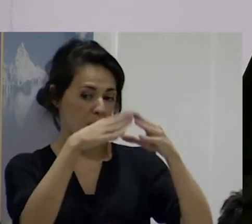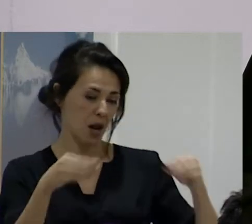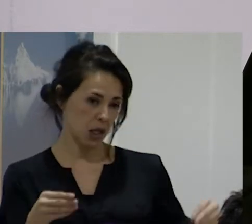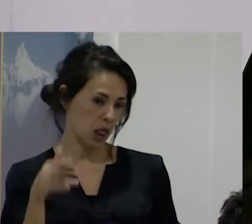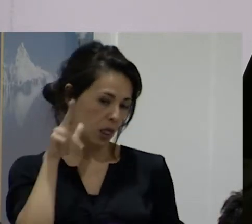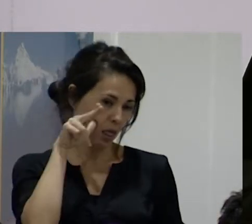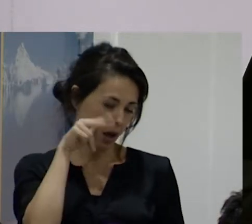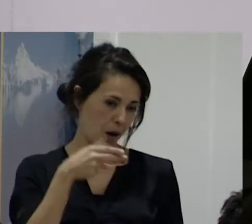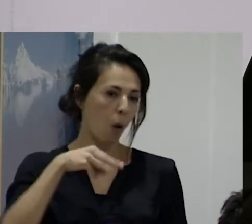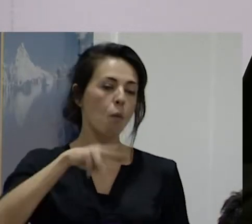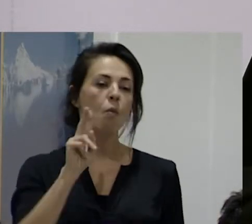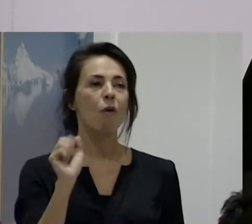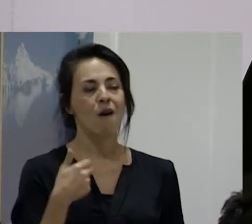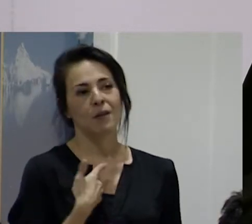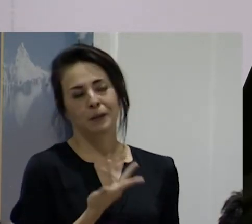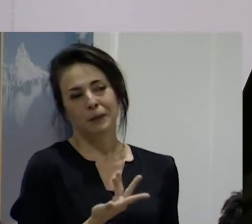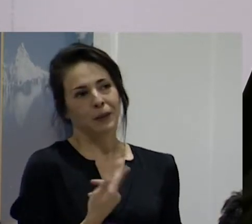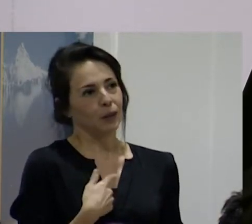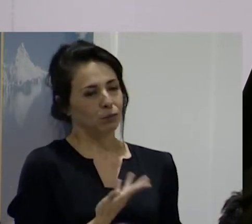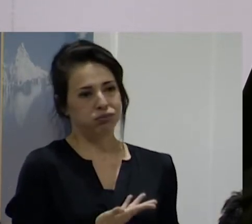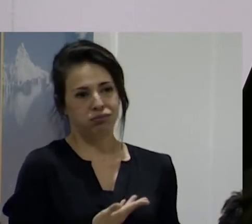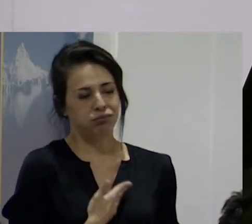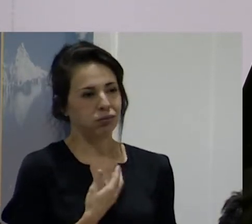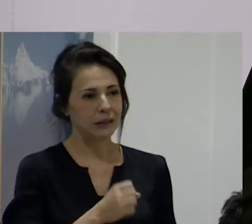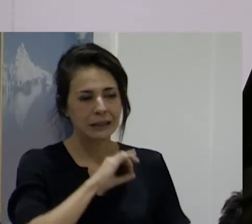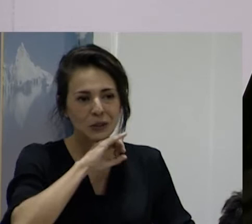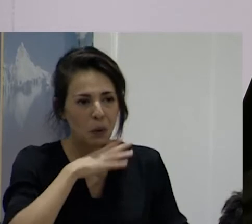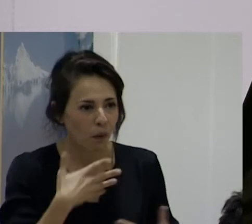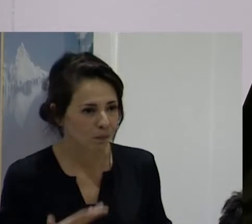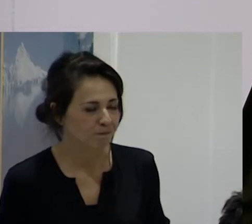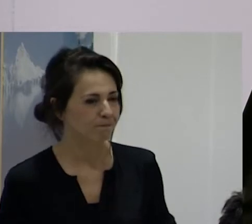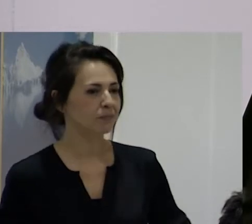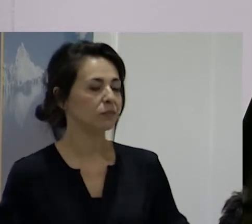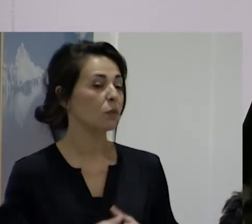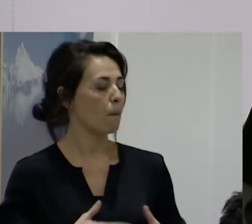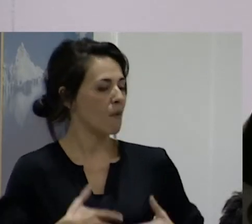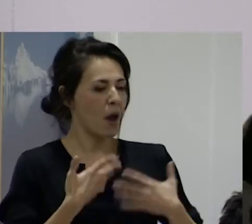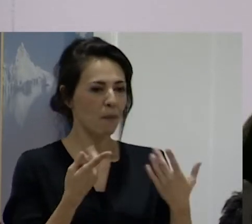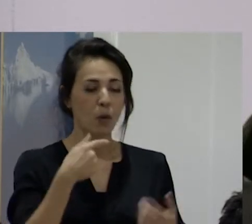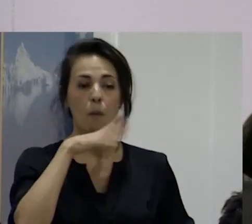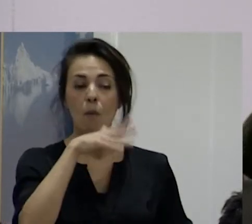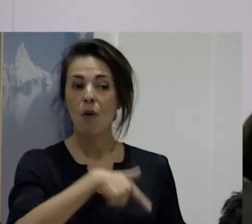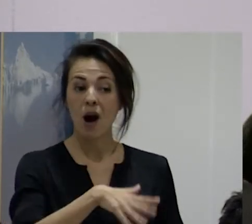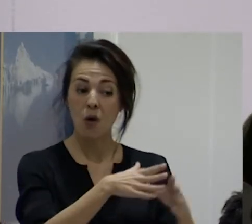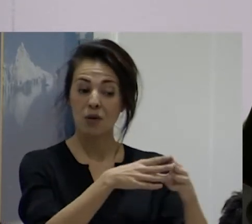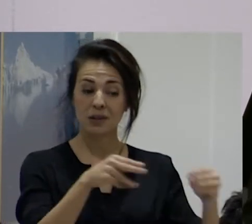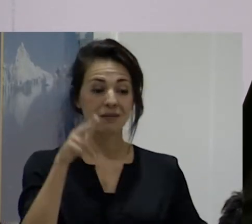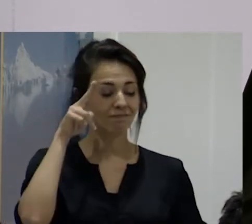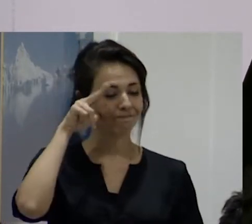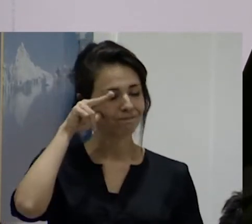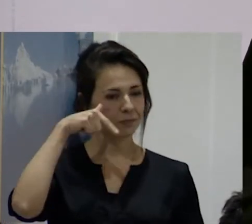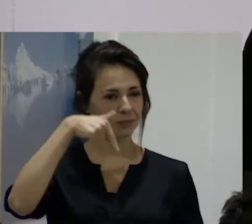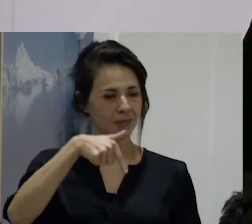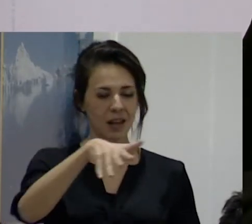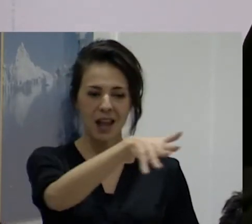MUA, és per a mi un motiu de satisfacció afegida, ja que considere que no es troba en tota la universitat un lloc més